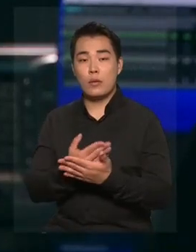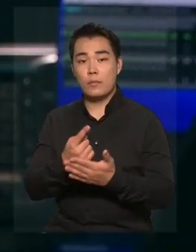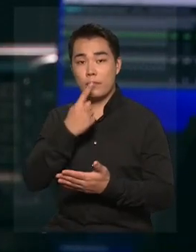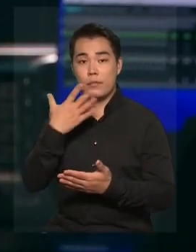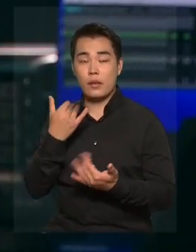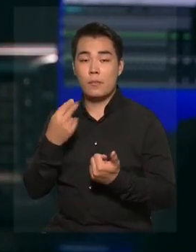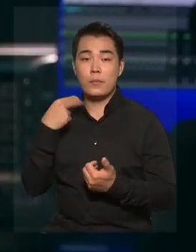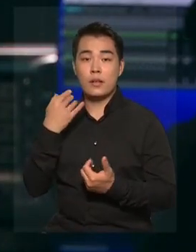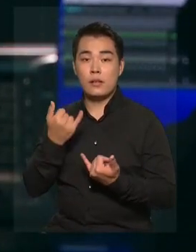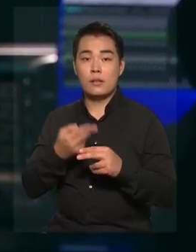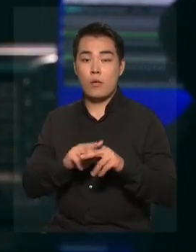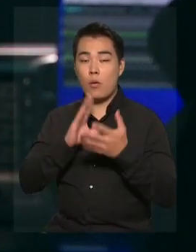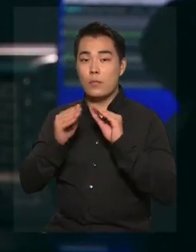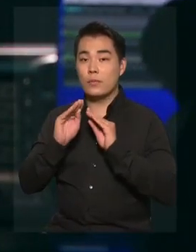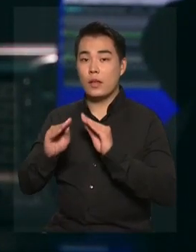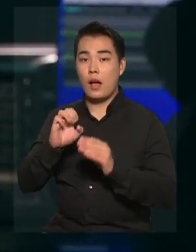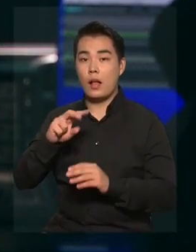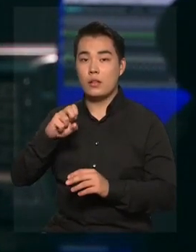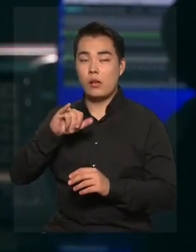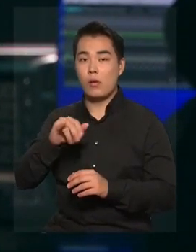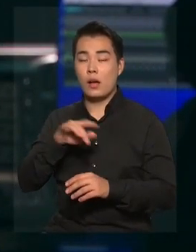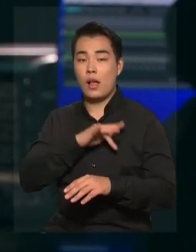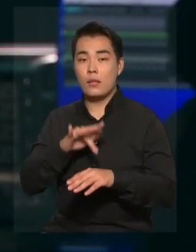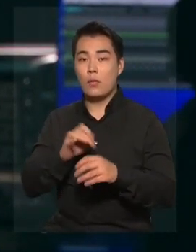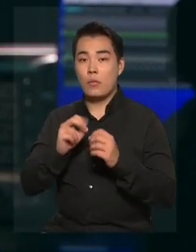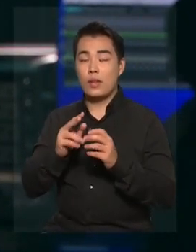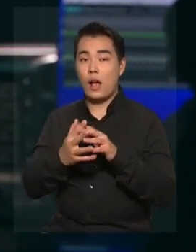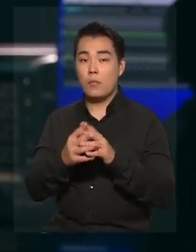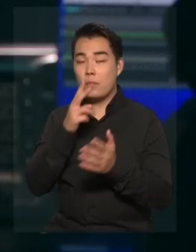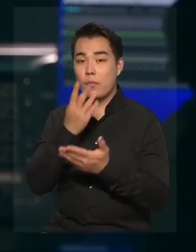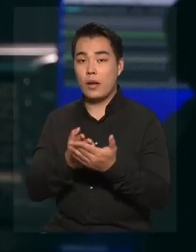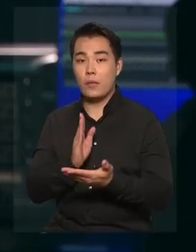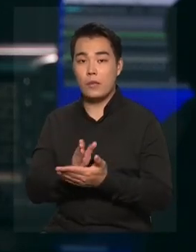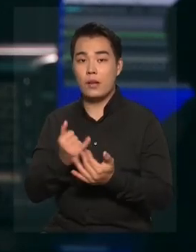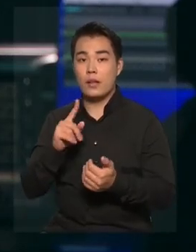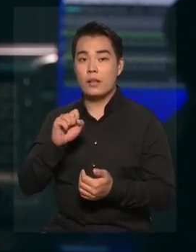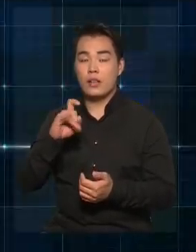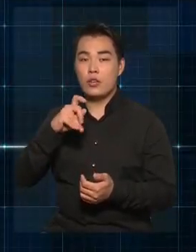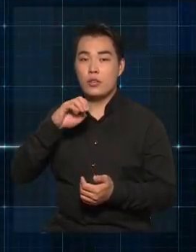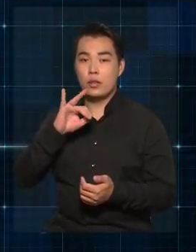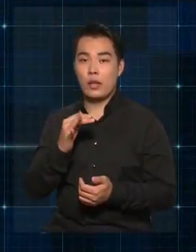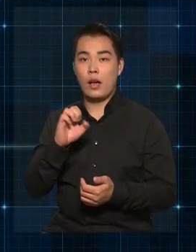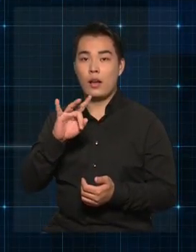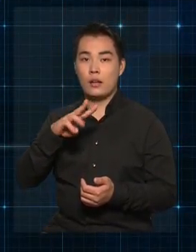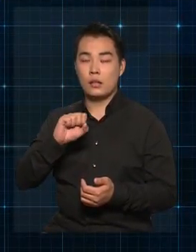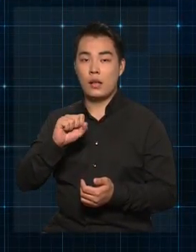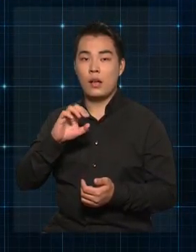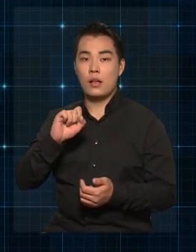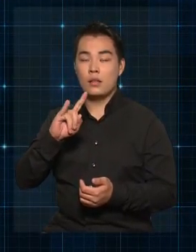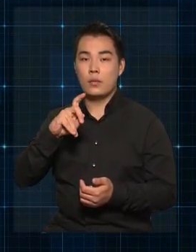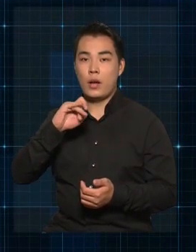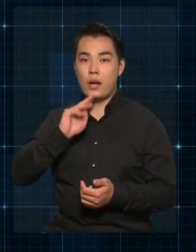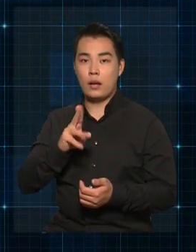Жақында ғана президент жарлығымен құрылған Алатау қаласы 12 ауылдан жасақталады. Олар Заречный, Арна, Ынтымақ,